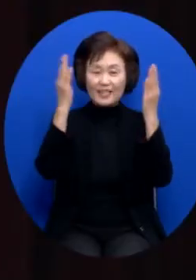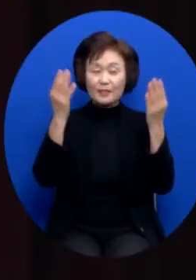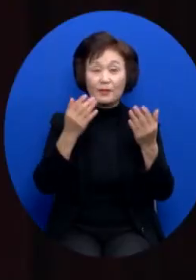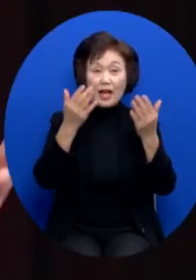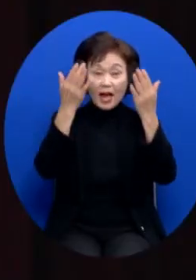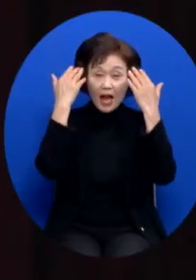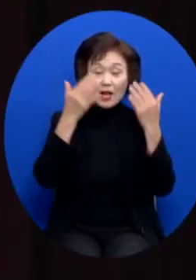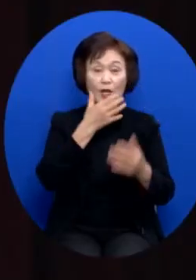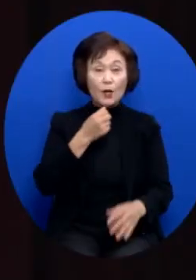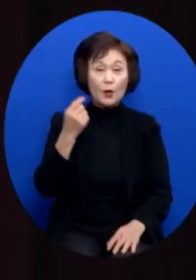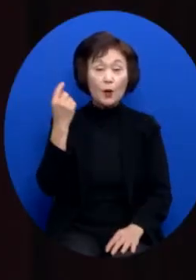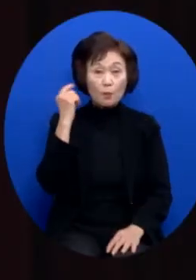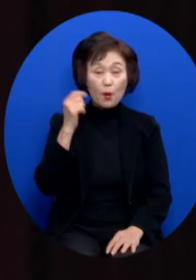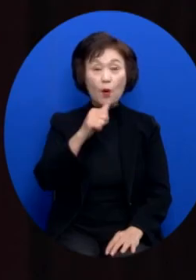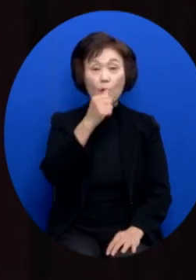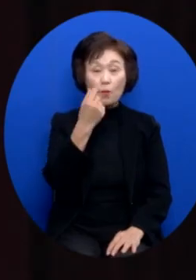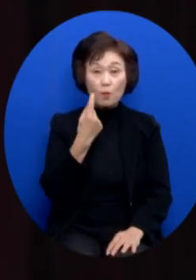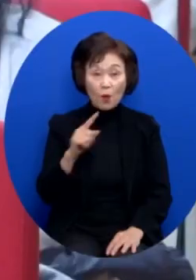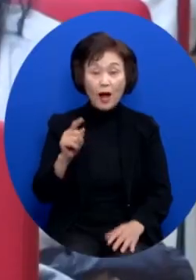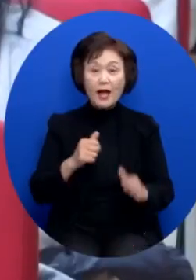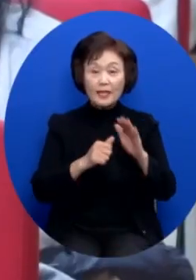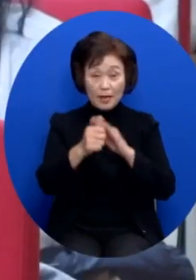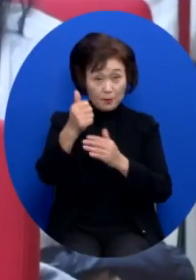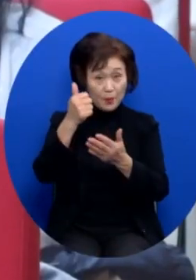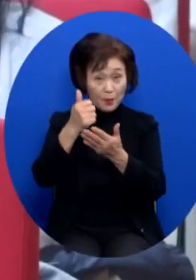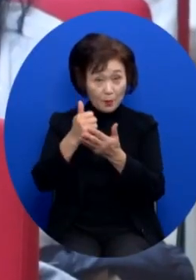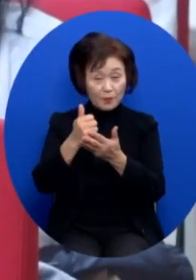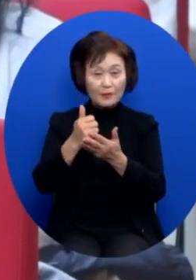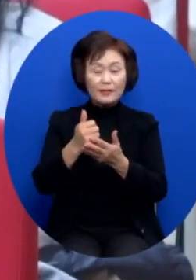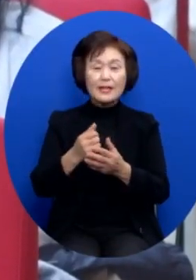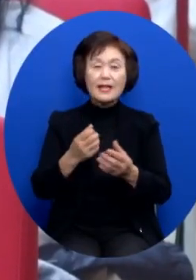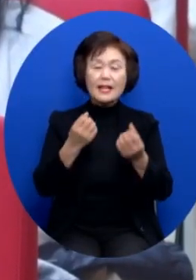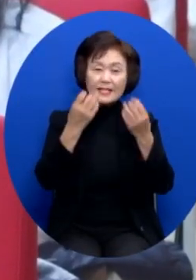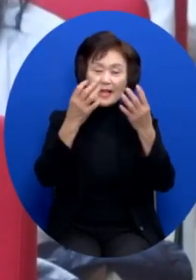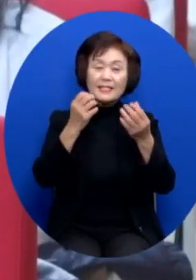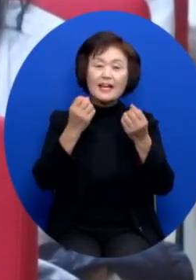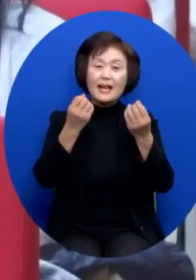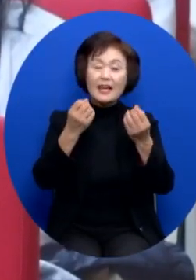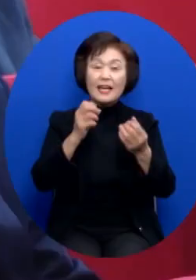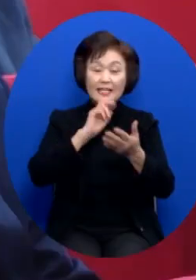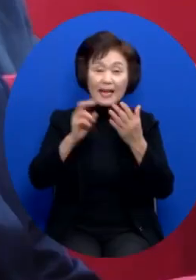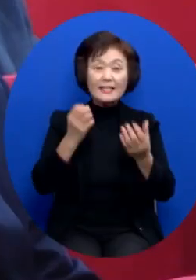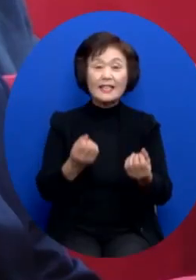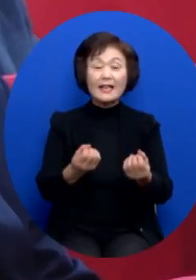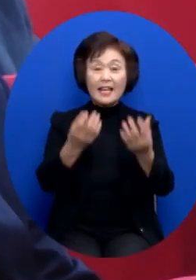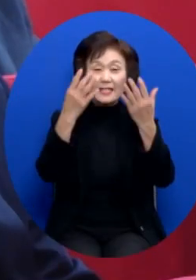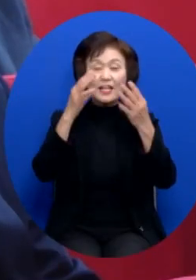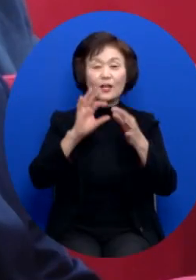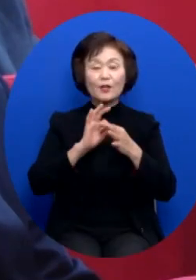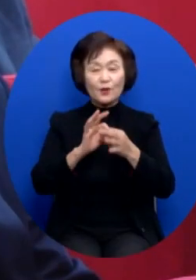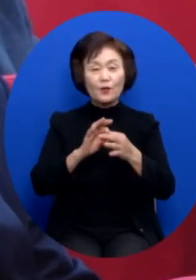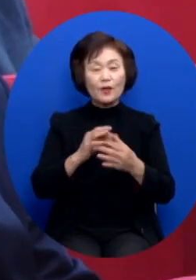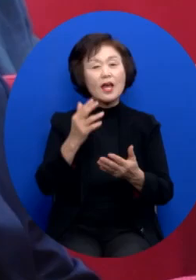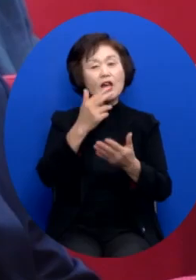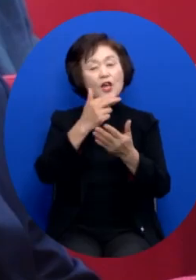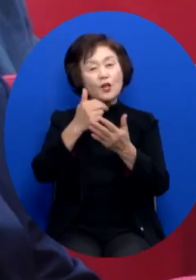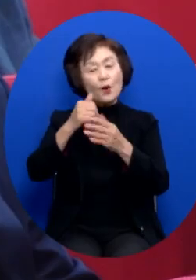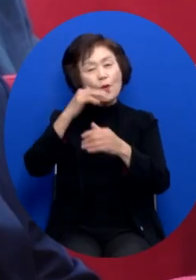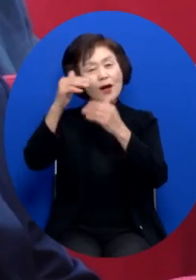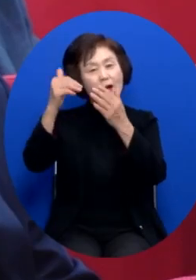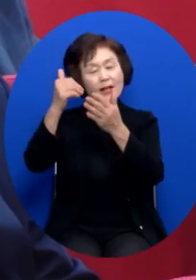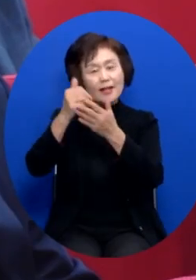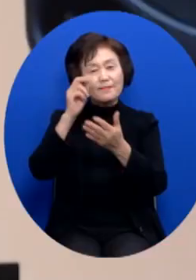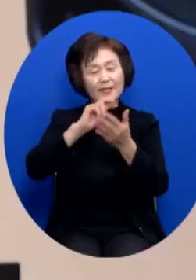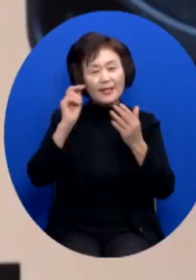복음화 협의회 대표회장 김승원 목사는 찬양제를 통해 여러 캠퍼스가 여호와 하나님을 향한 찬양 소리로 가득해지길